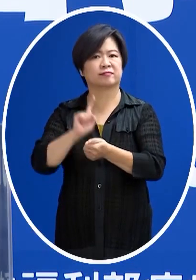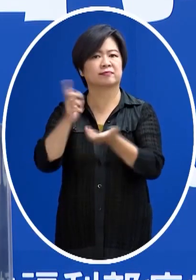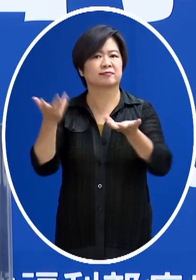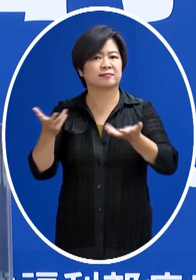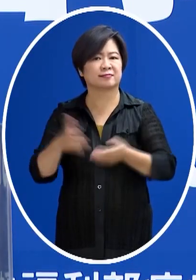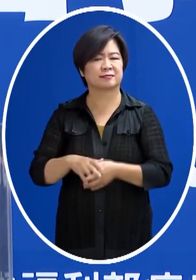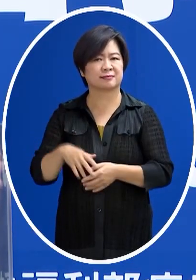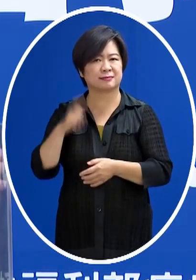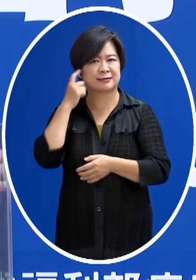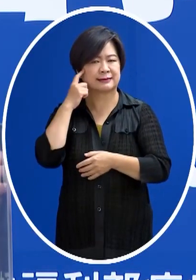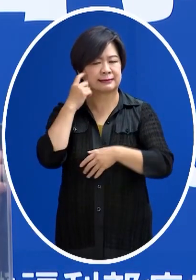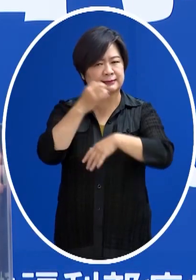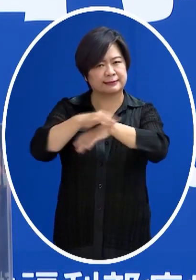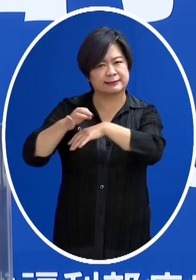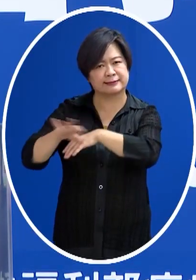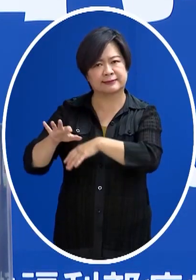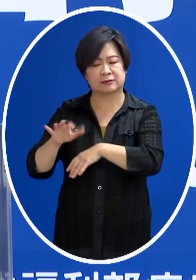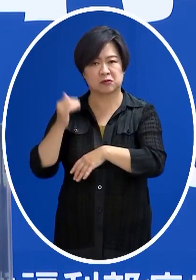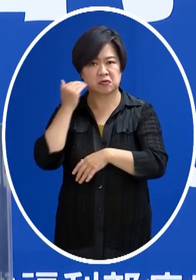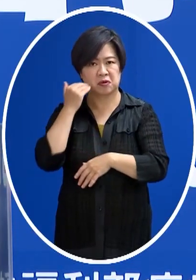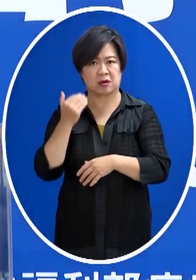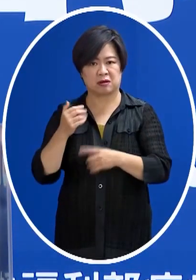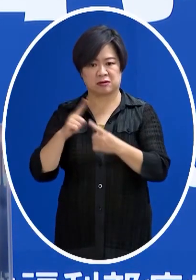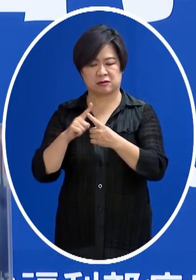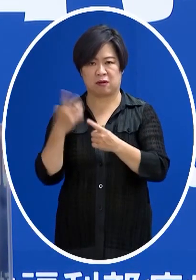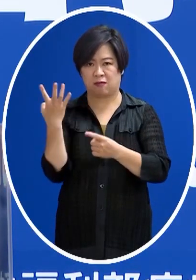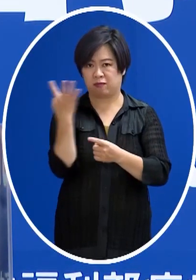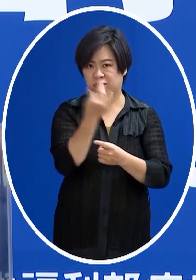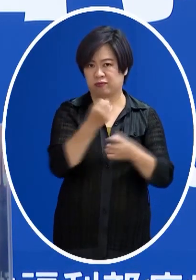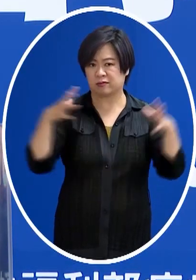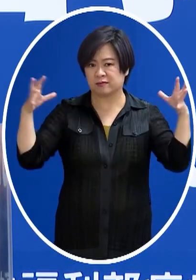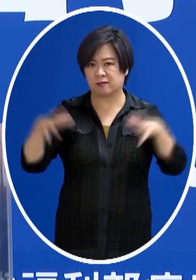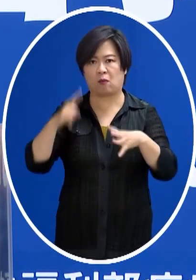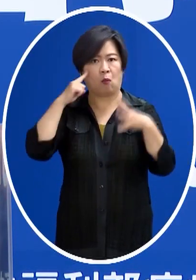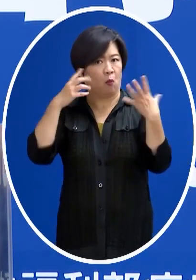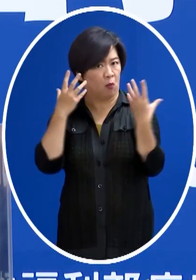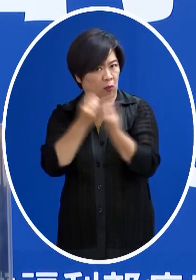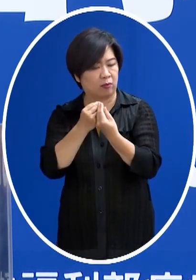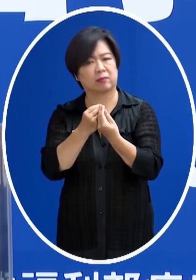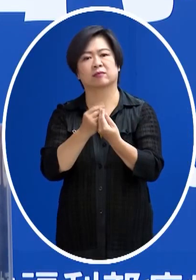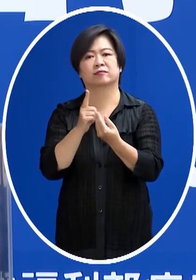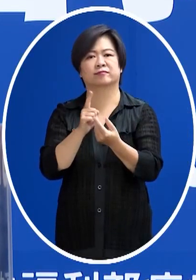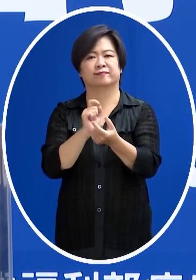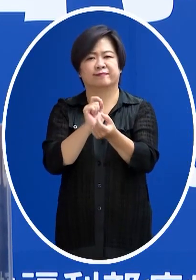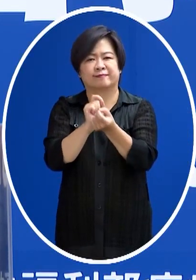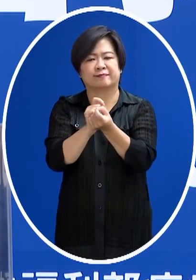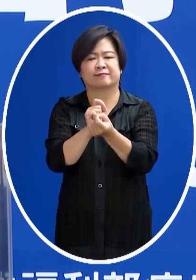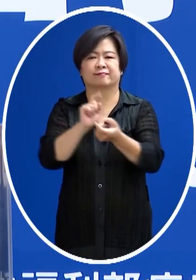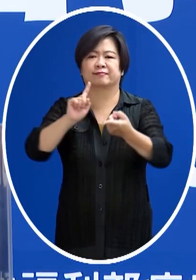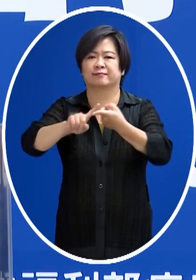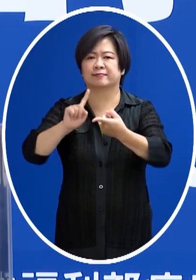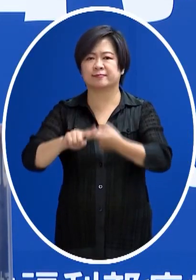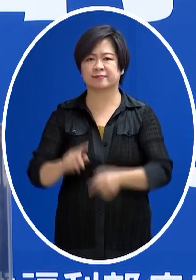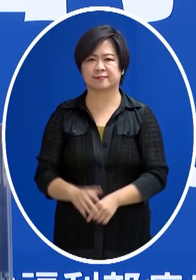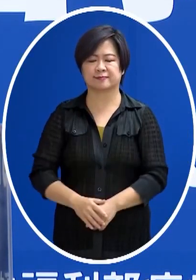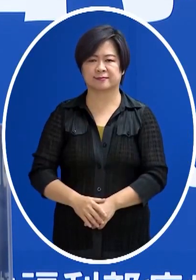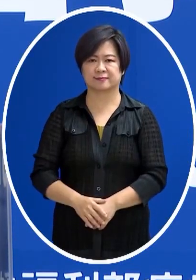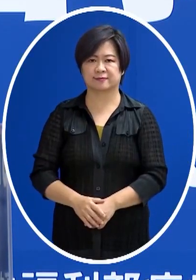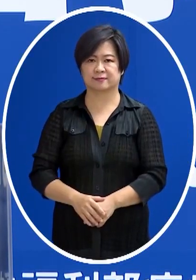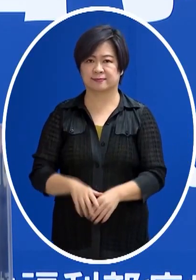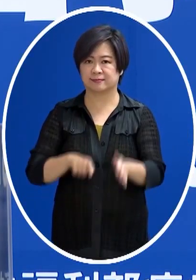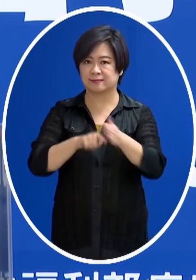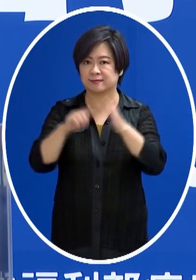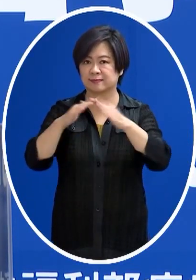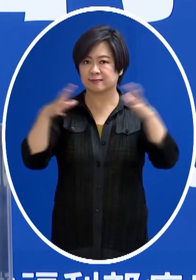可能考虑不周到。很多的专家他能够形成共识的话，他可能就是最接近真理的。而在我们专家委员